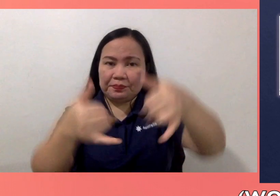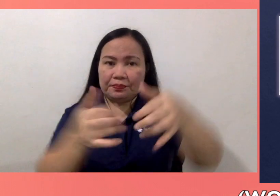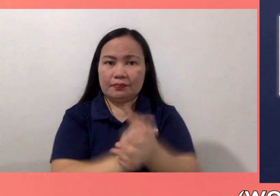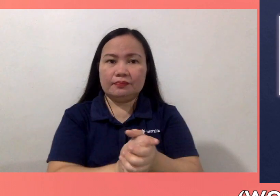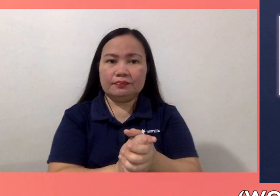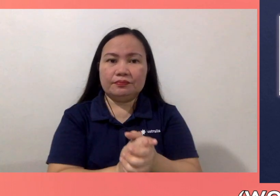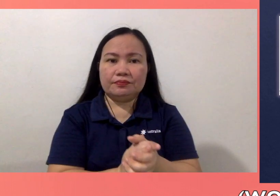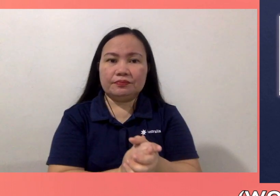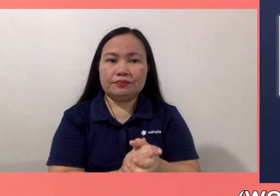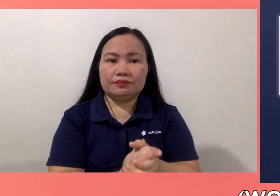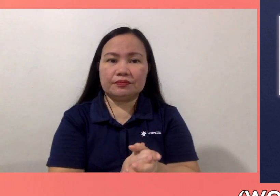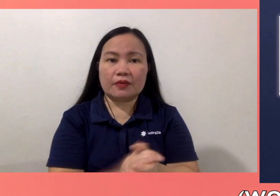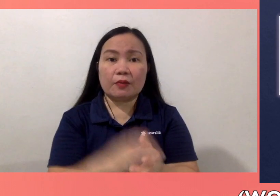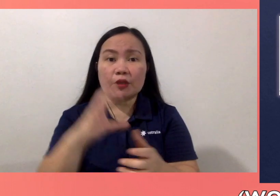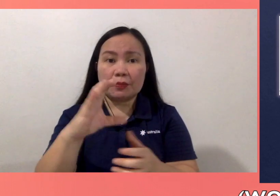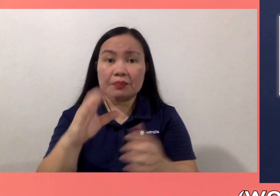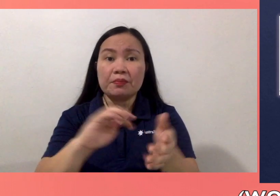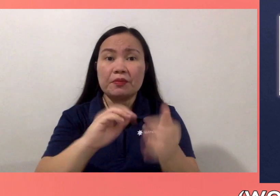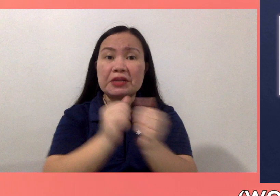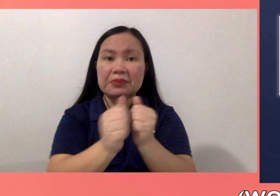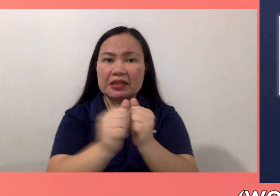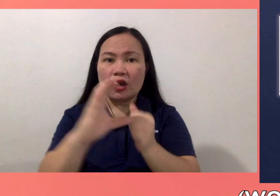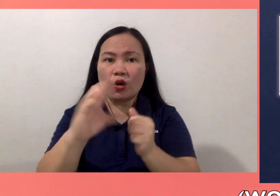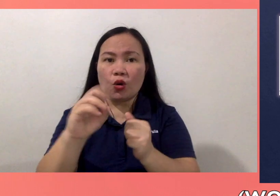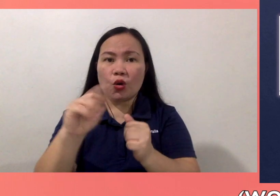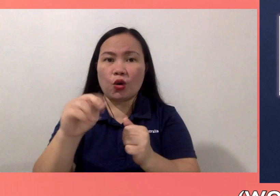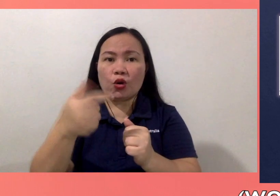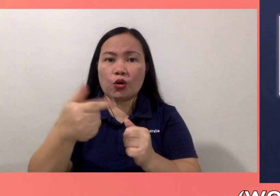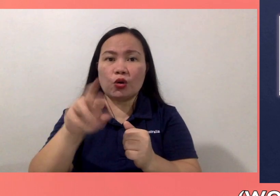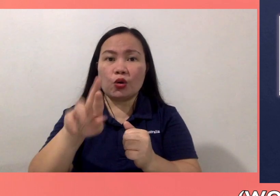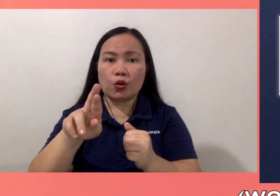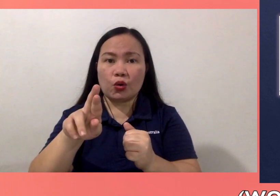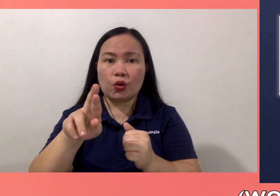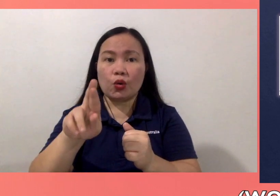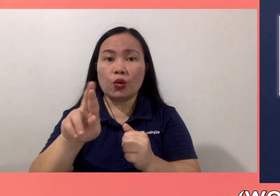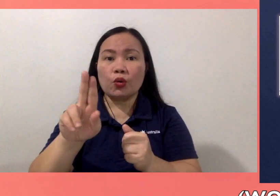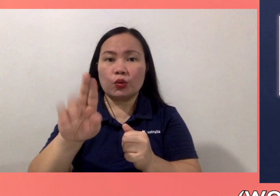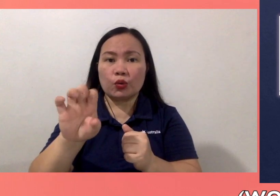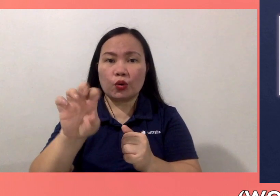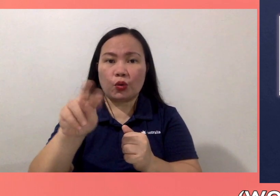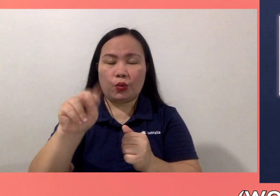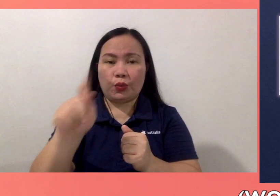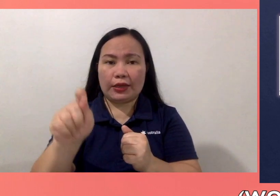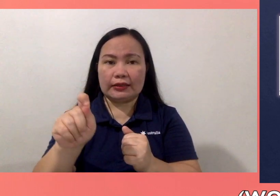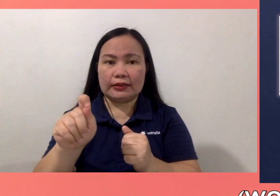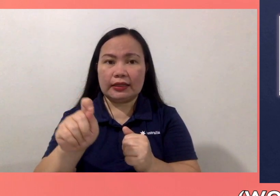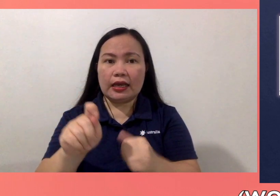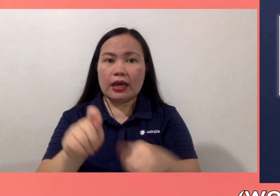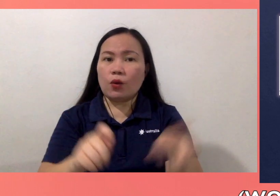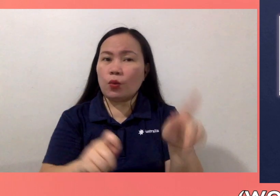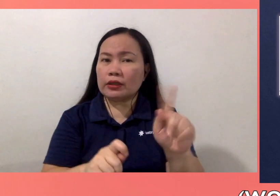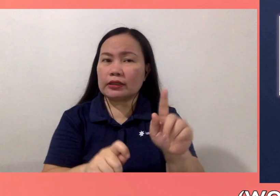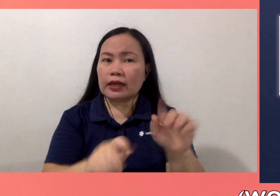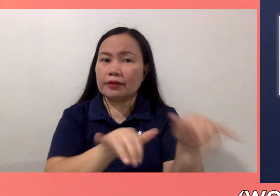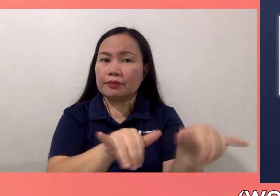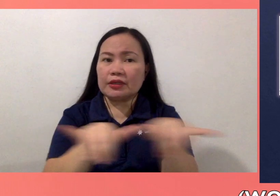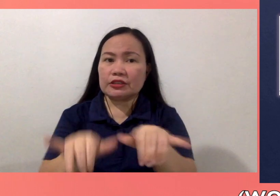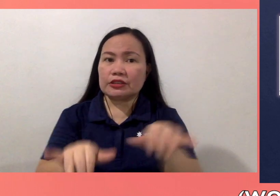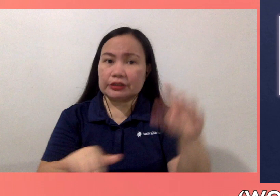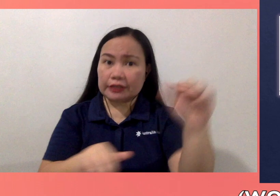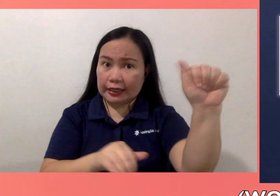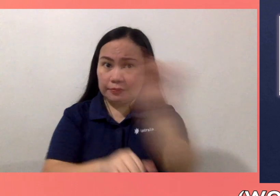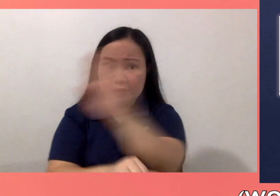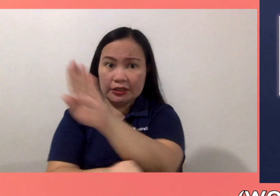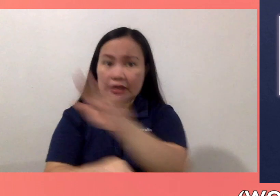So, magkaharapan, no? They are equal. So, kung anong sukat ng side AB, ganun din yung ang sukat ni side